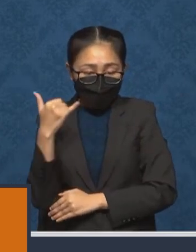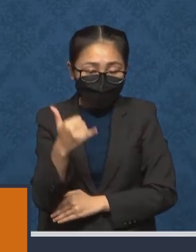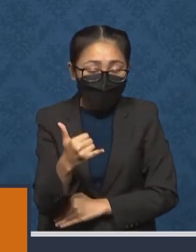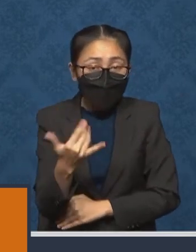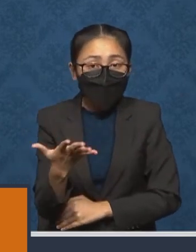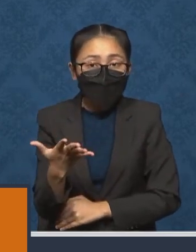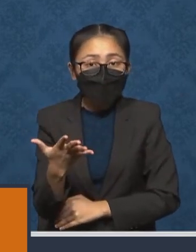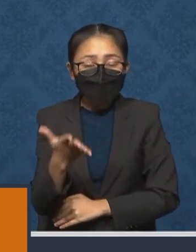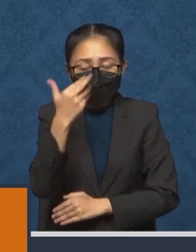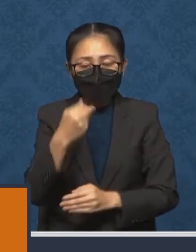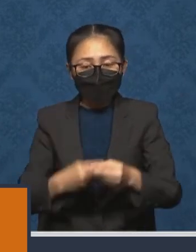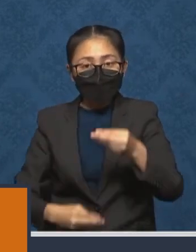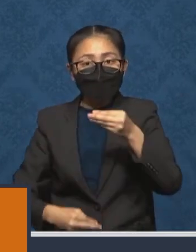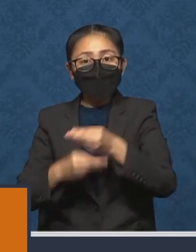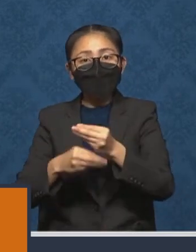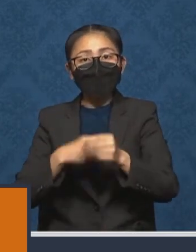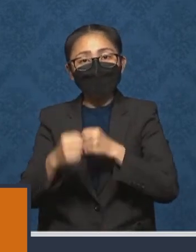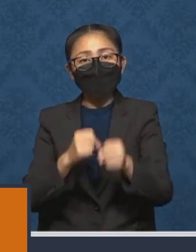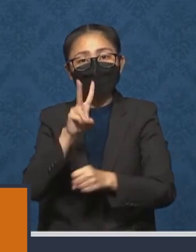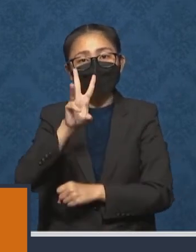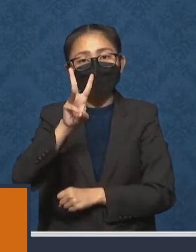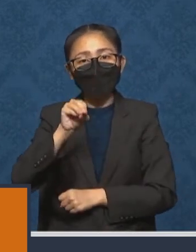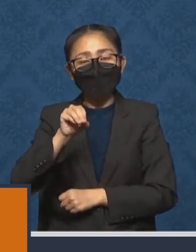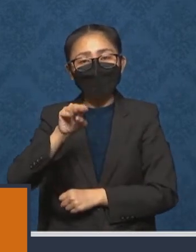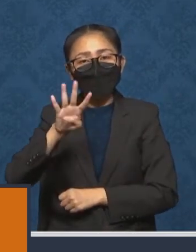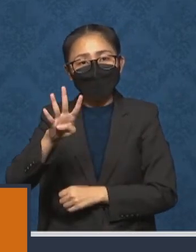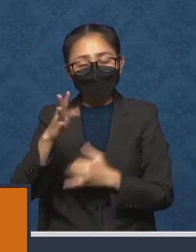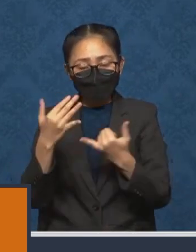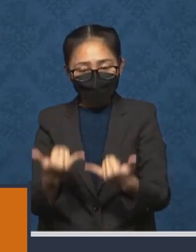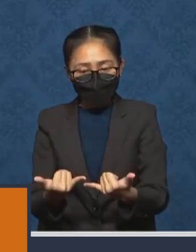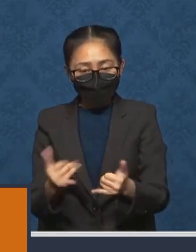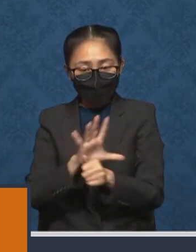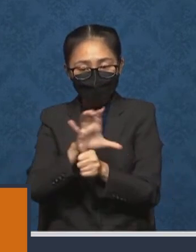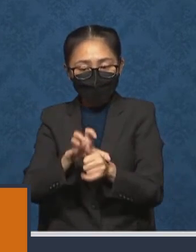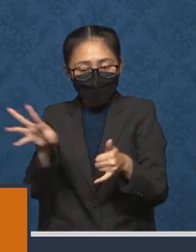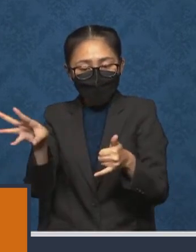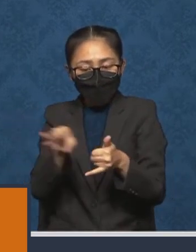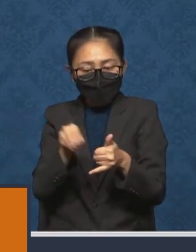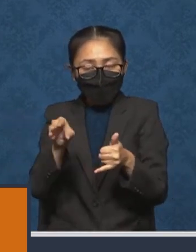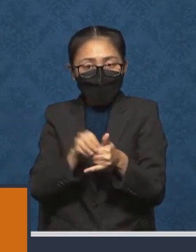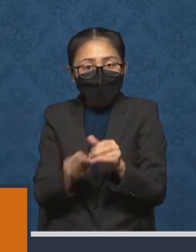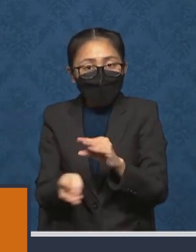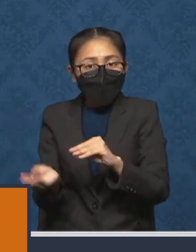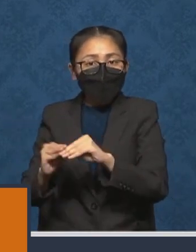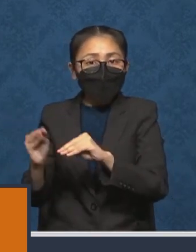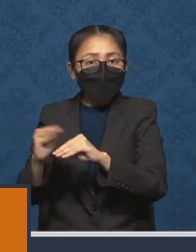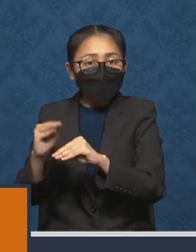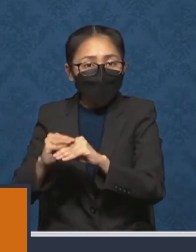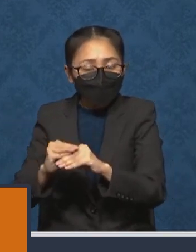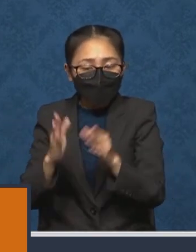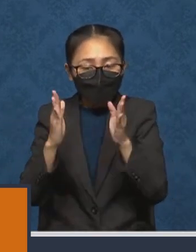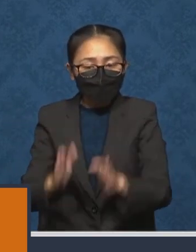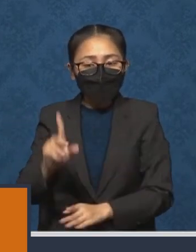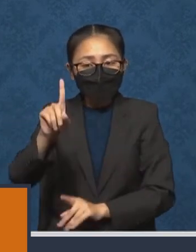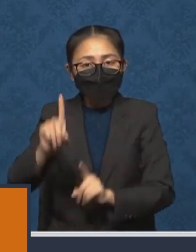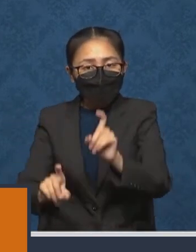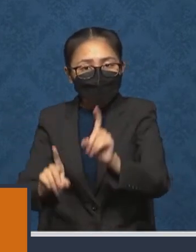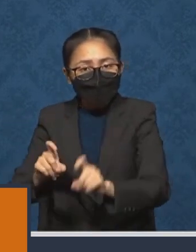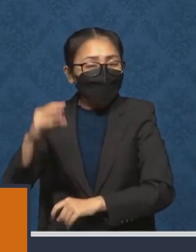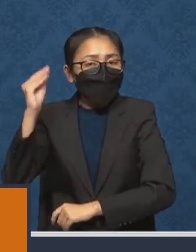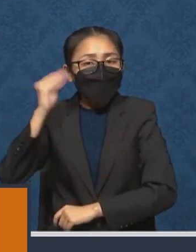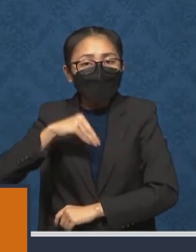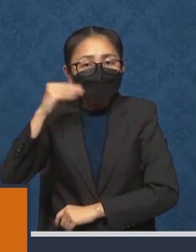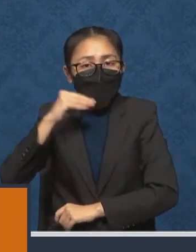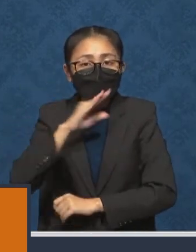ในปี64แล้วทุกวันนี้ยอดคนติดเชื้อมีแต่สูงขึ้นยอดคนติดคนตายนิวไฮทุกวันห